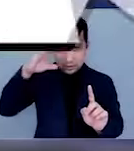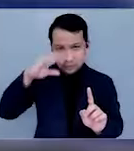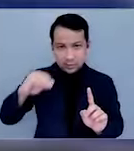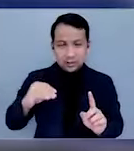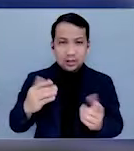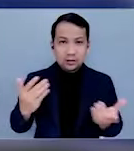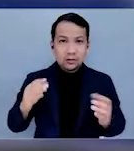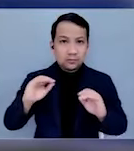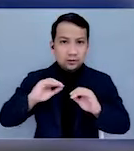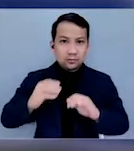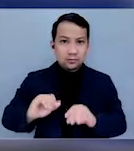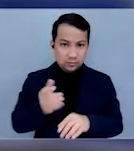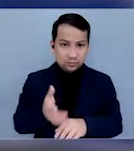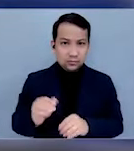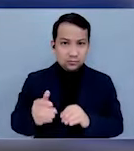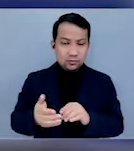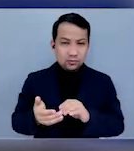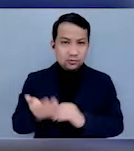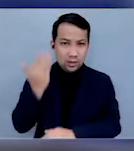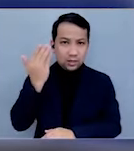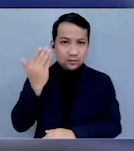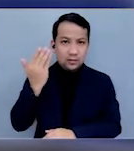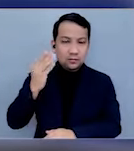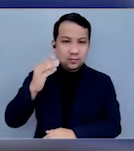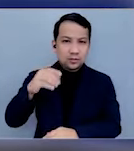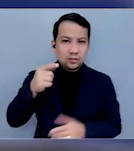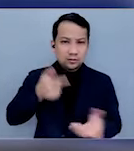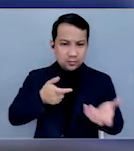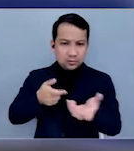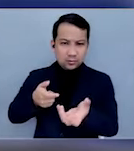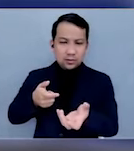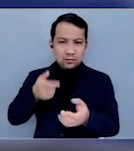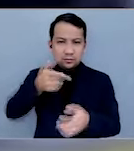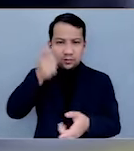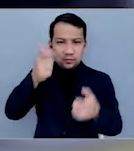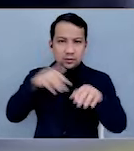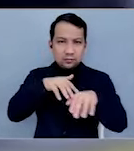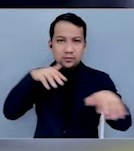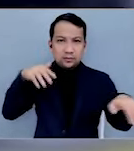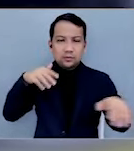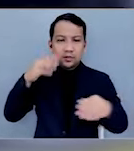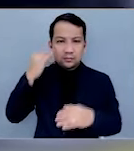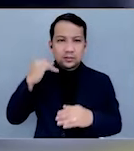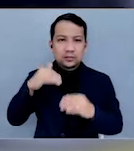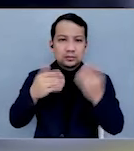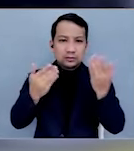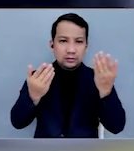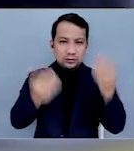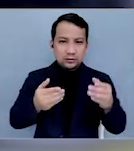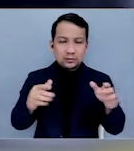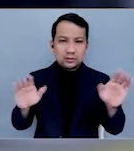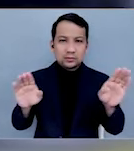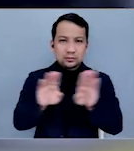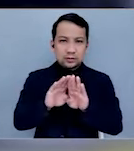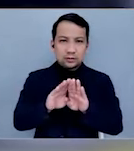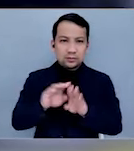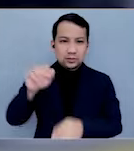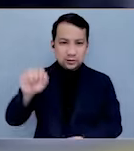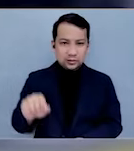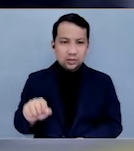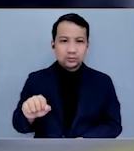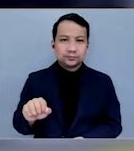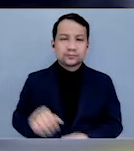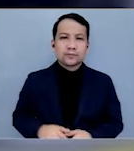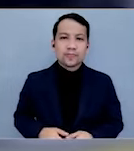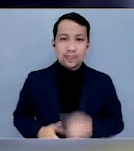maliwanag pa ang kalsada. Dahil sa pamamaril, nagka-traffic at pansamantalang isinara ang southbound lane. Ang